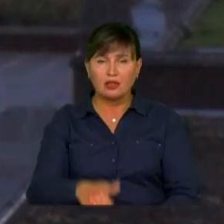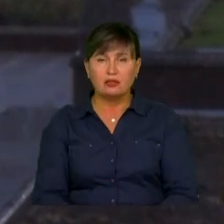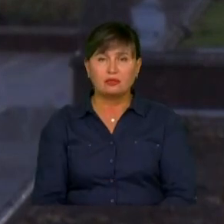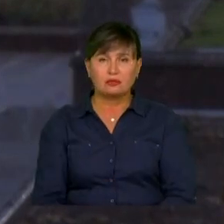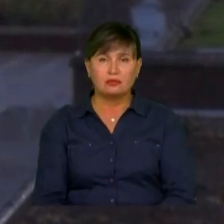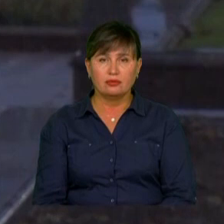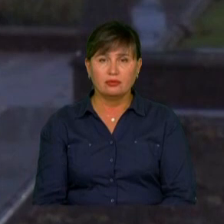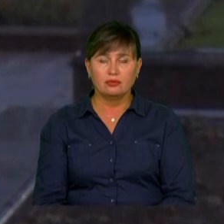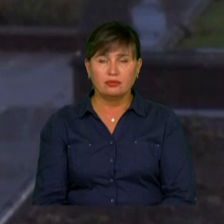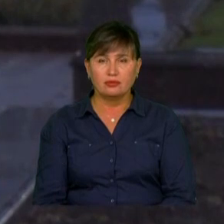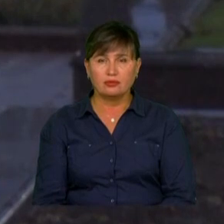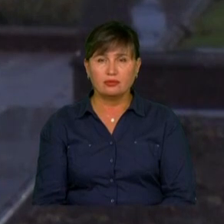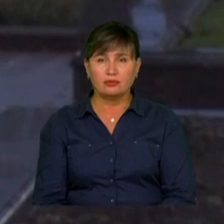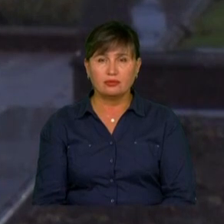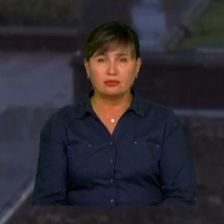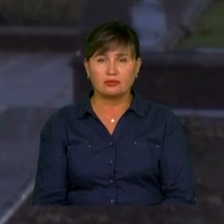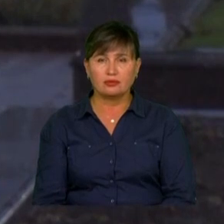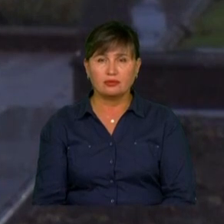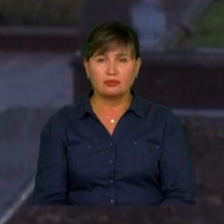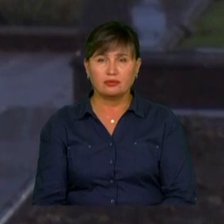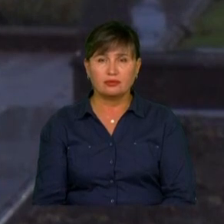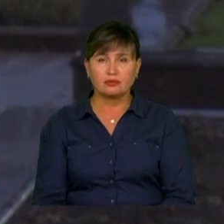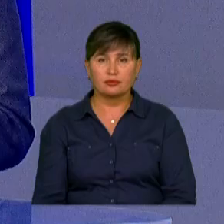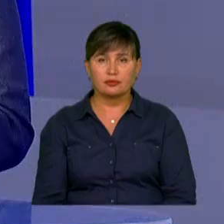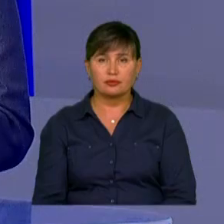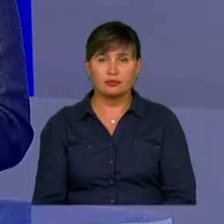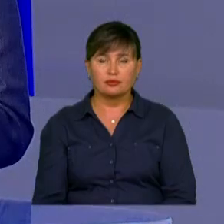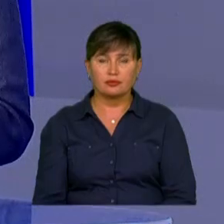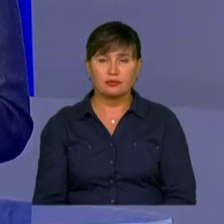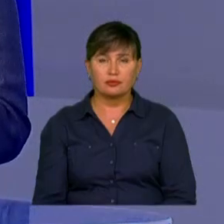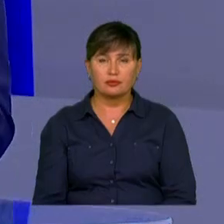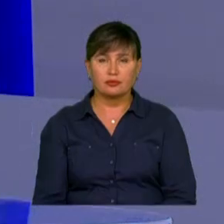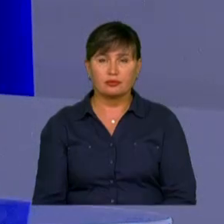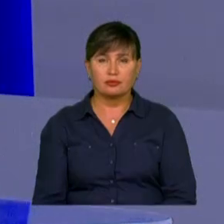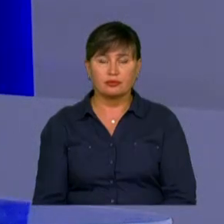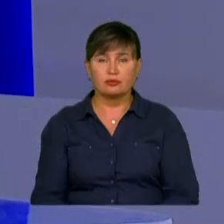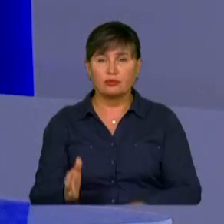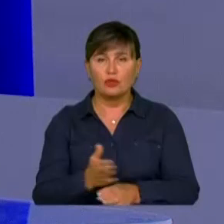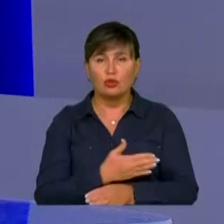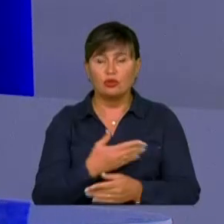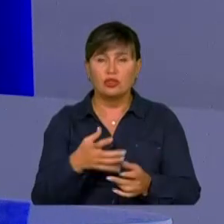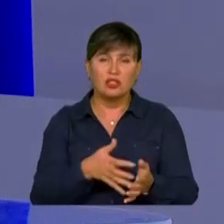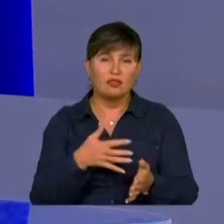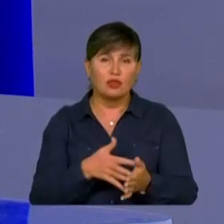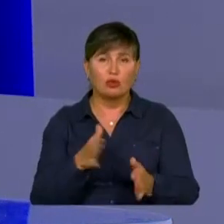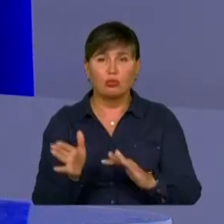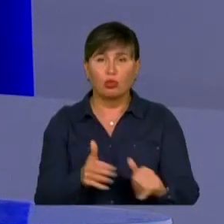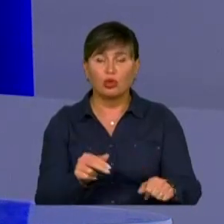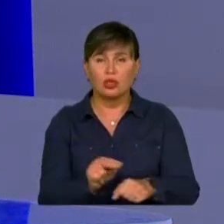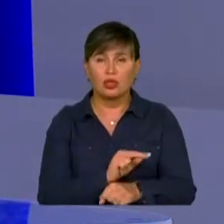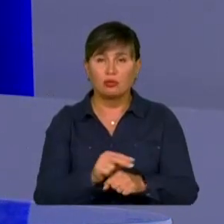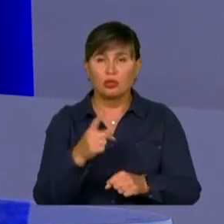Насипова, Даниар Умар, Дастан Темирбекулы, телеканал Алматы, Астана. Устранить дефекты после капитального ремонта